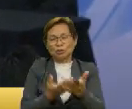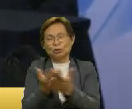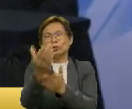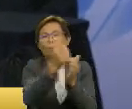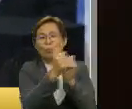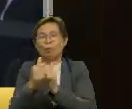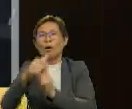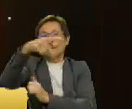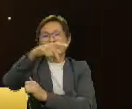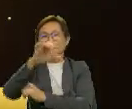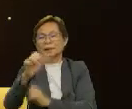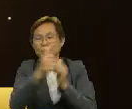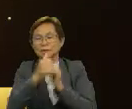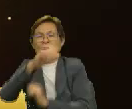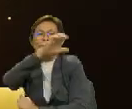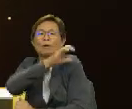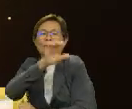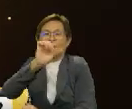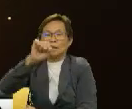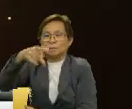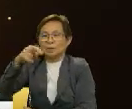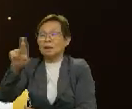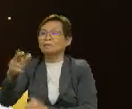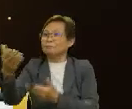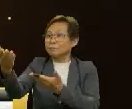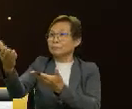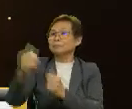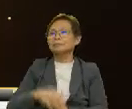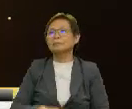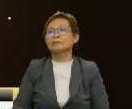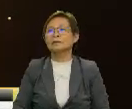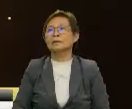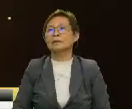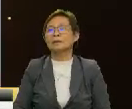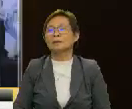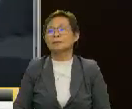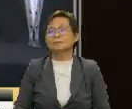saja bersama dengan sidang media bersama pengerusi SPR. Silakan.